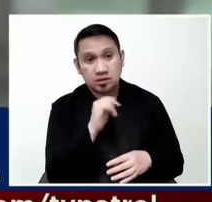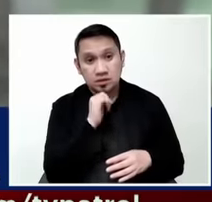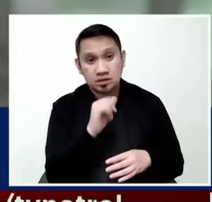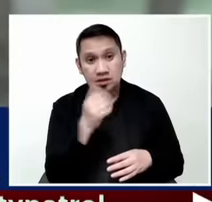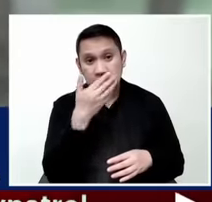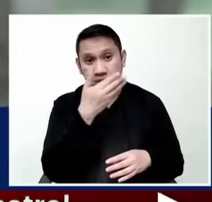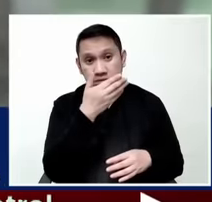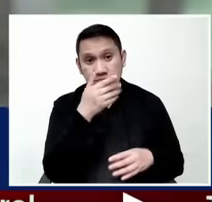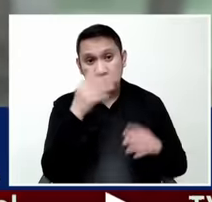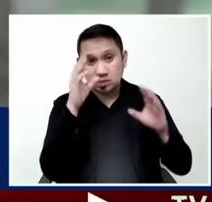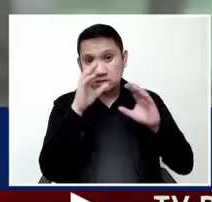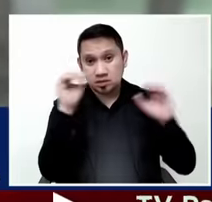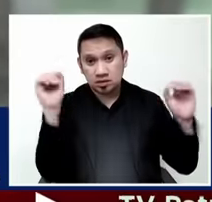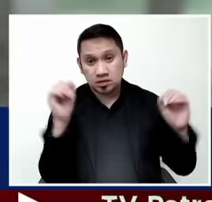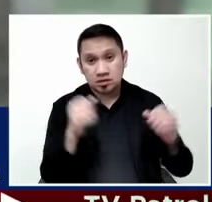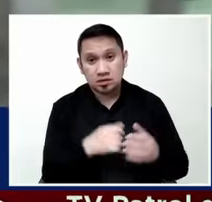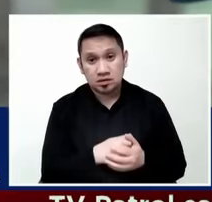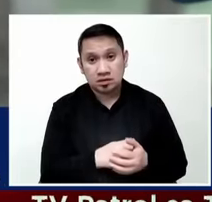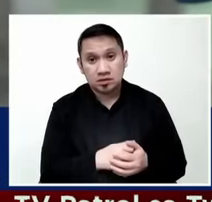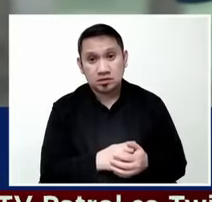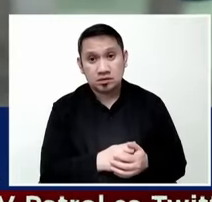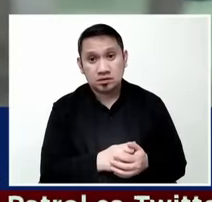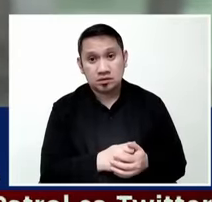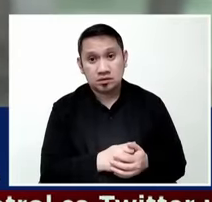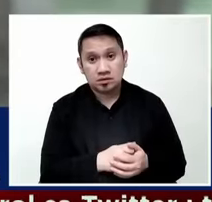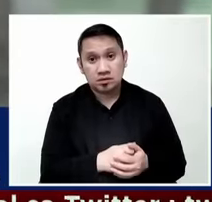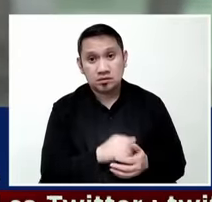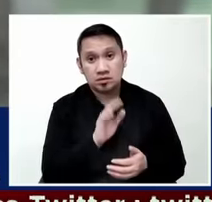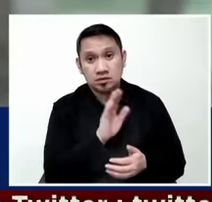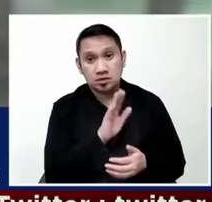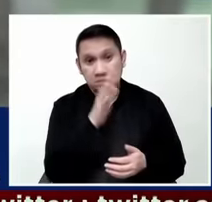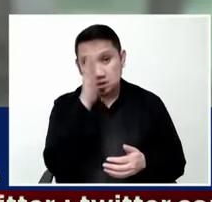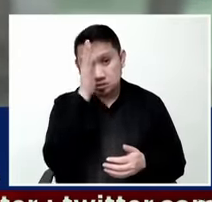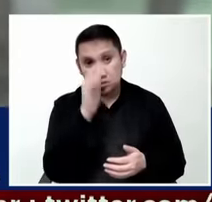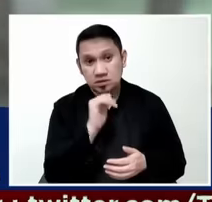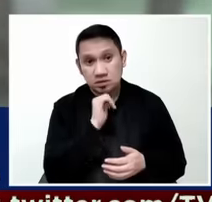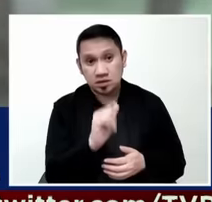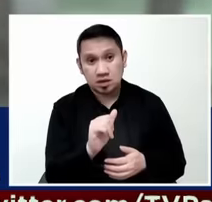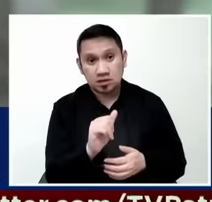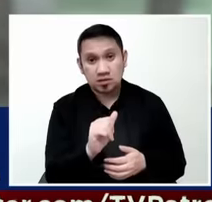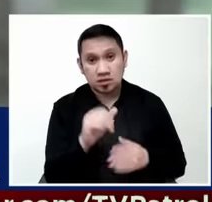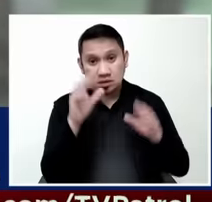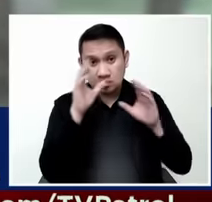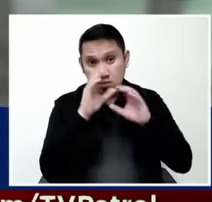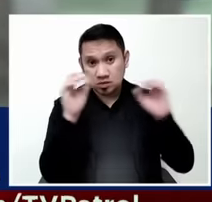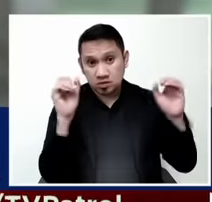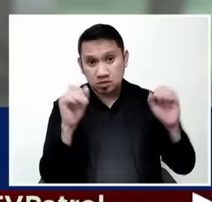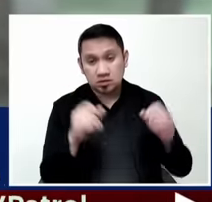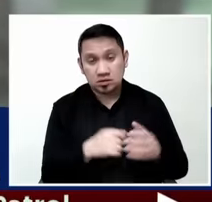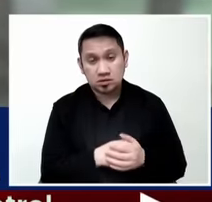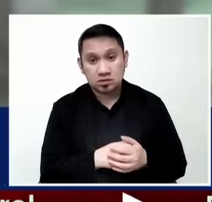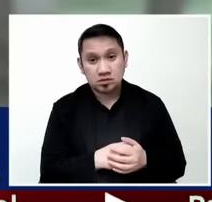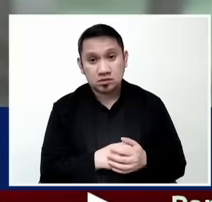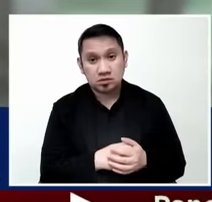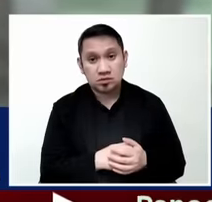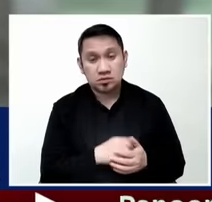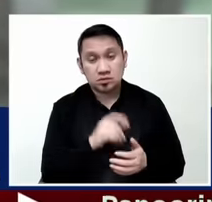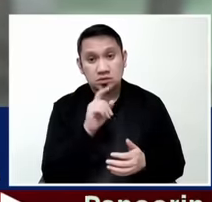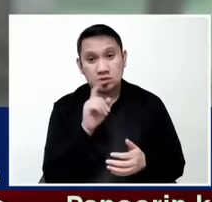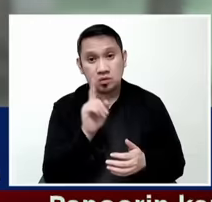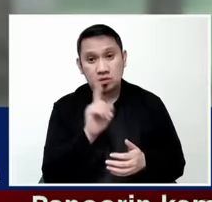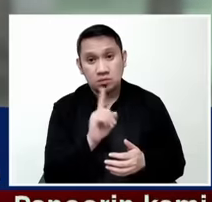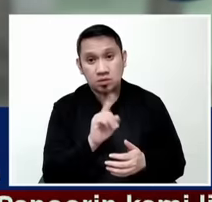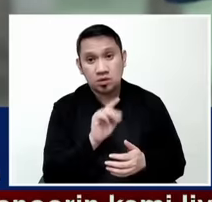sila sa katungkulan. Hindi na presidente ang tatay niya. Kailangang harapin niya na yung anuman yung consequences and